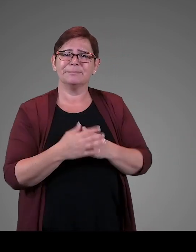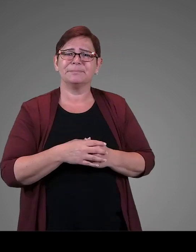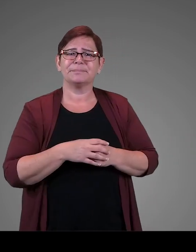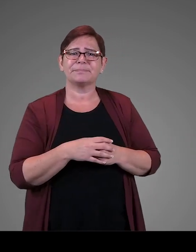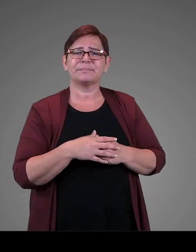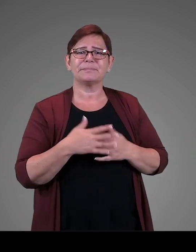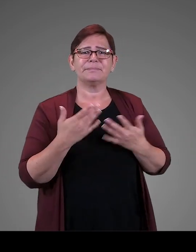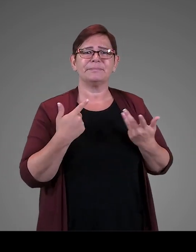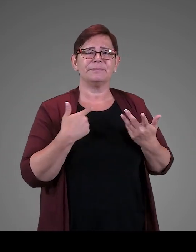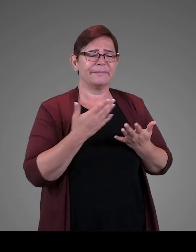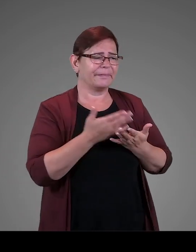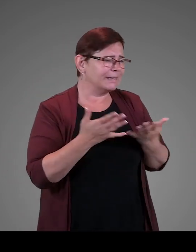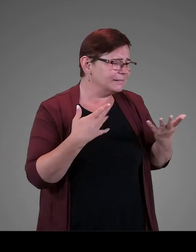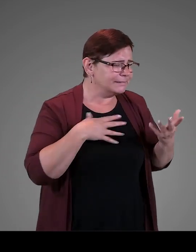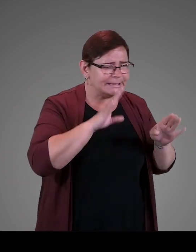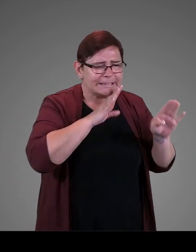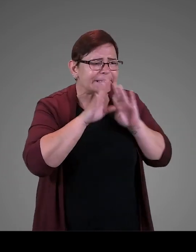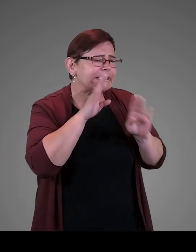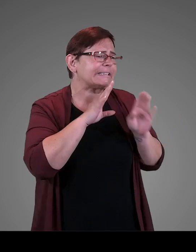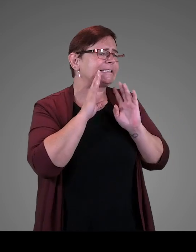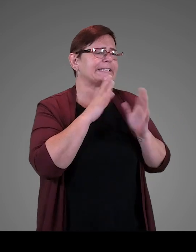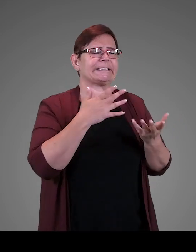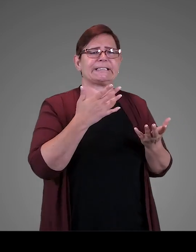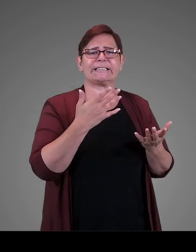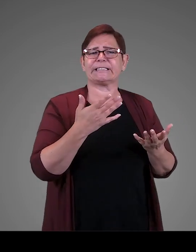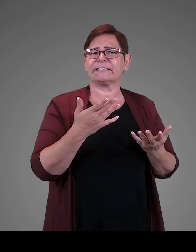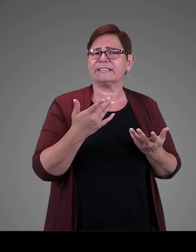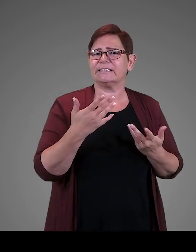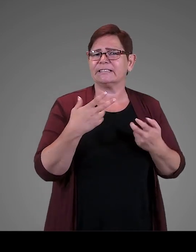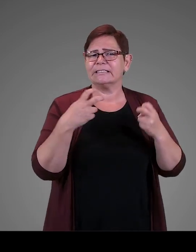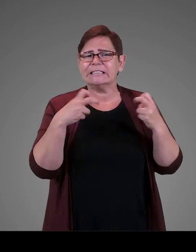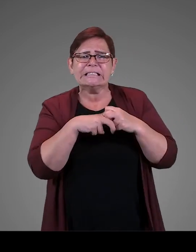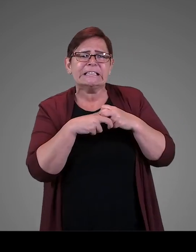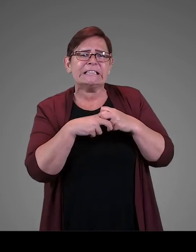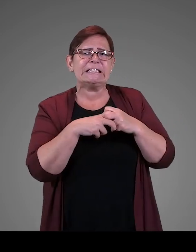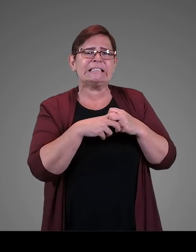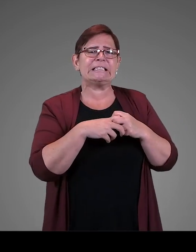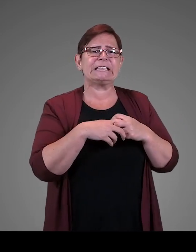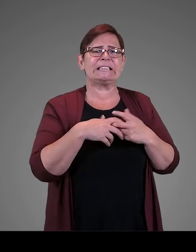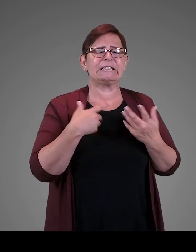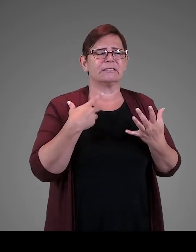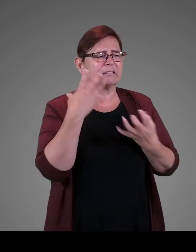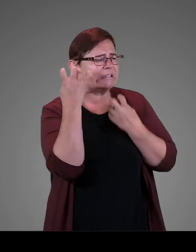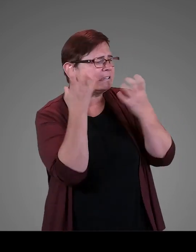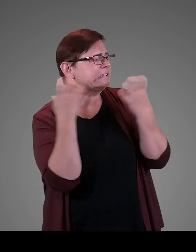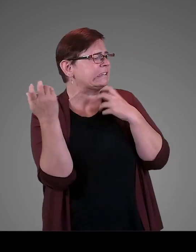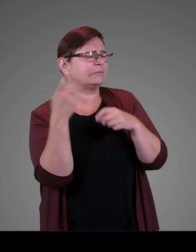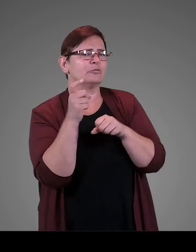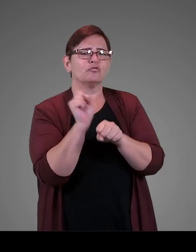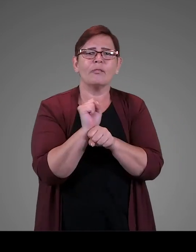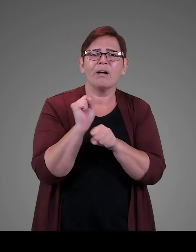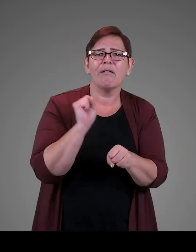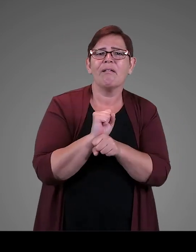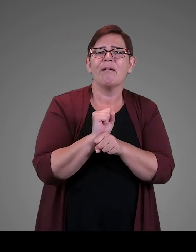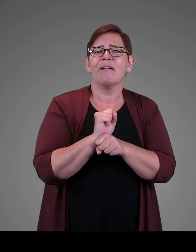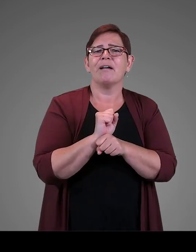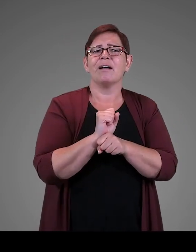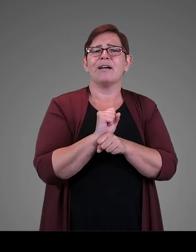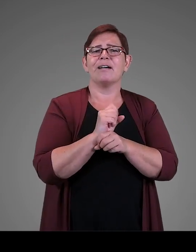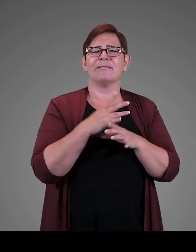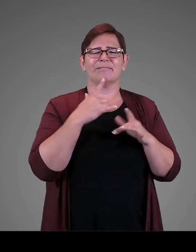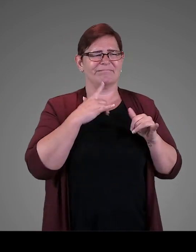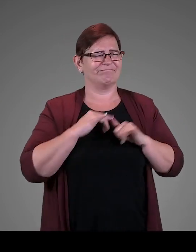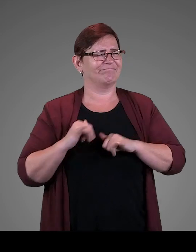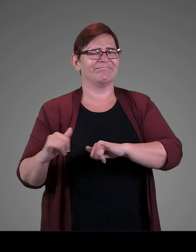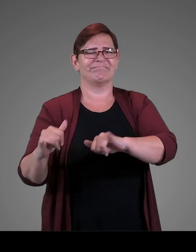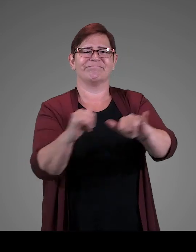like everyone is feeling in every sector. It's not unique to us, and we could possibly